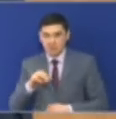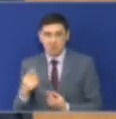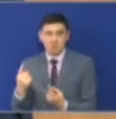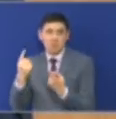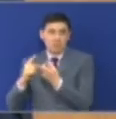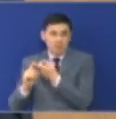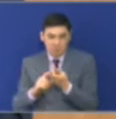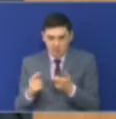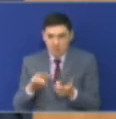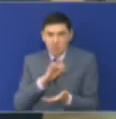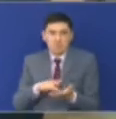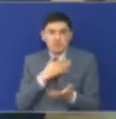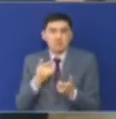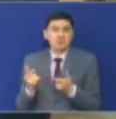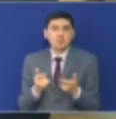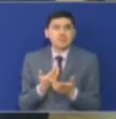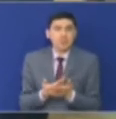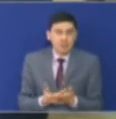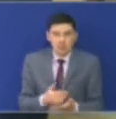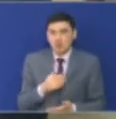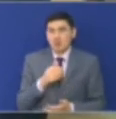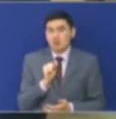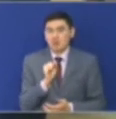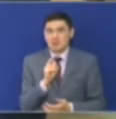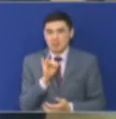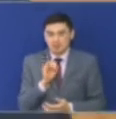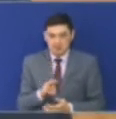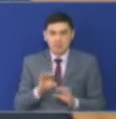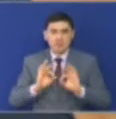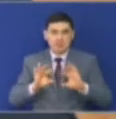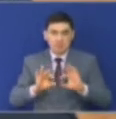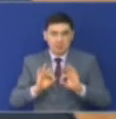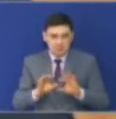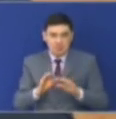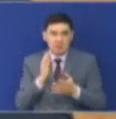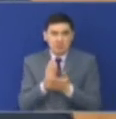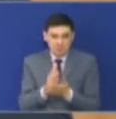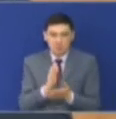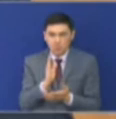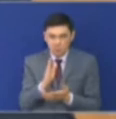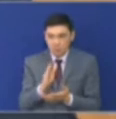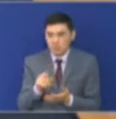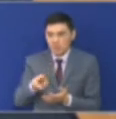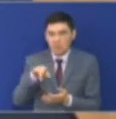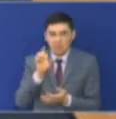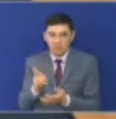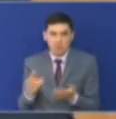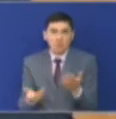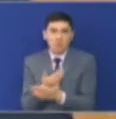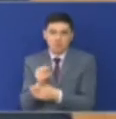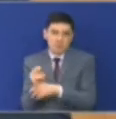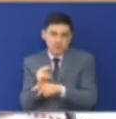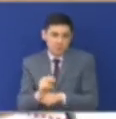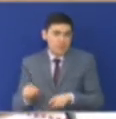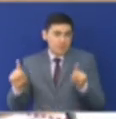барысында Семей қаласының әкімі Ермак Сәлімов мамыр айының соңында аяқталатын орталық саябақты қайта жаңғырту жұмыстары туралы баяндады.